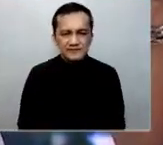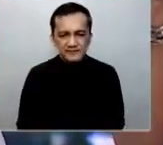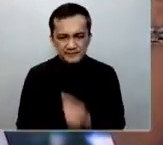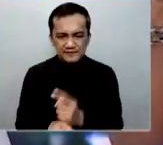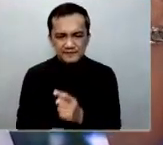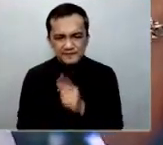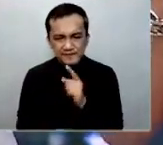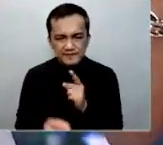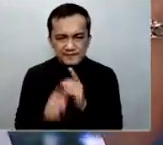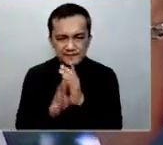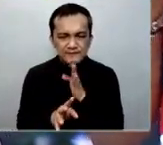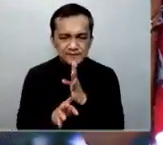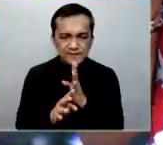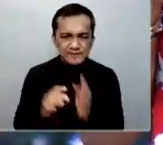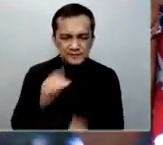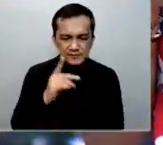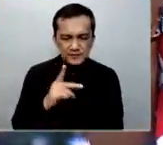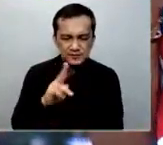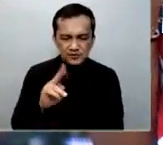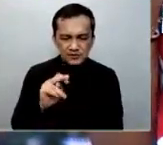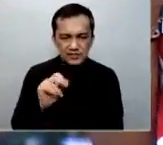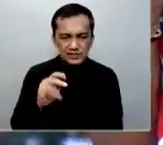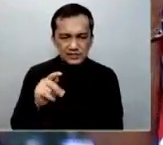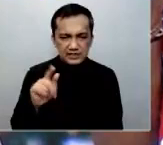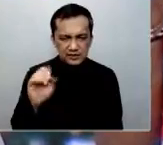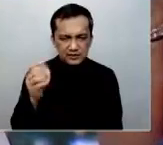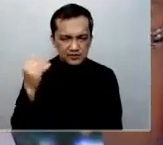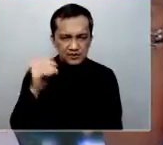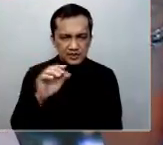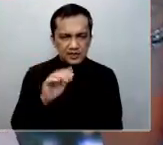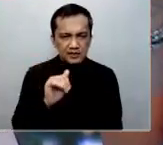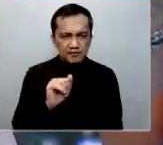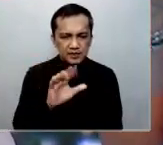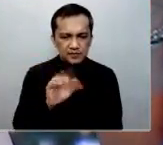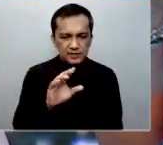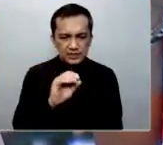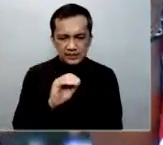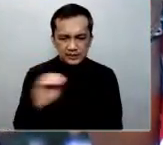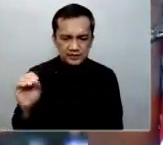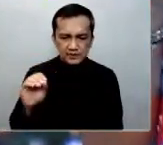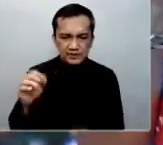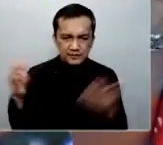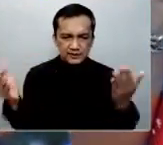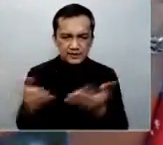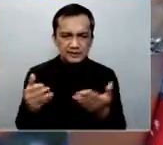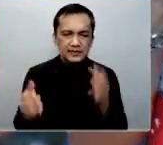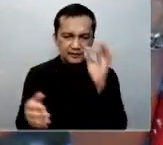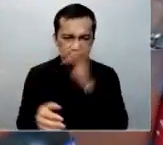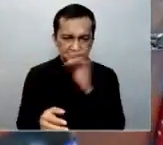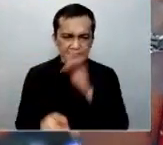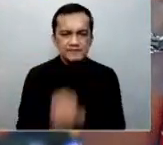Yan ang unang tawag ng mga Chinese dito noong 1500s nga raw. Ipinakilala ito sa mga Pilipino.